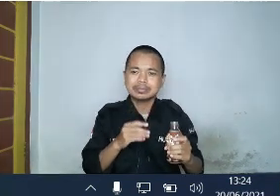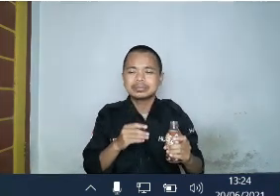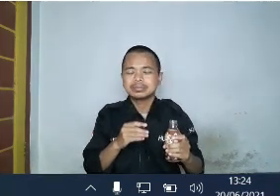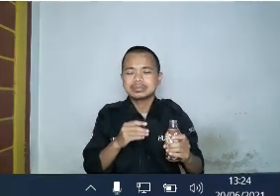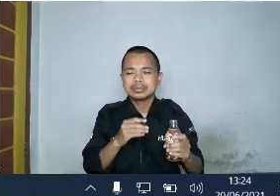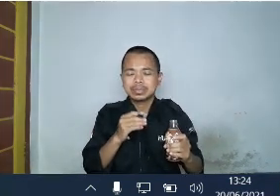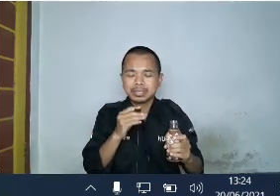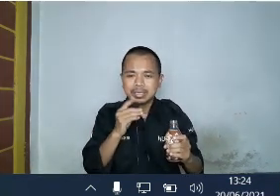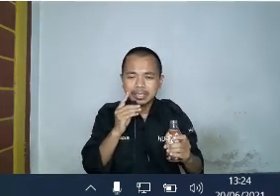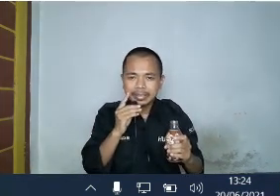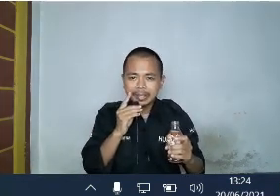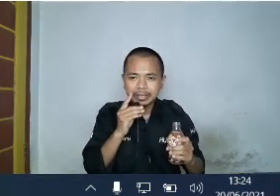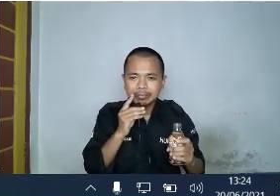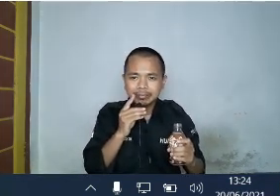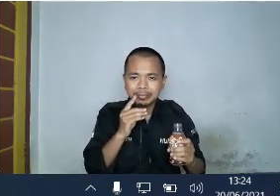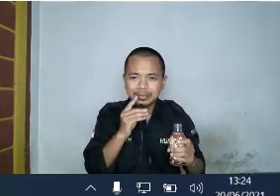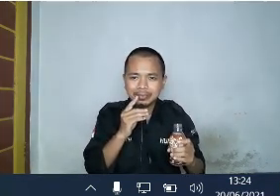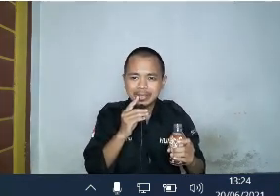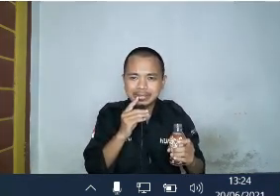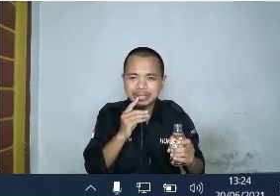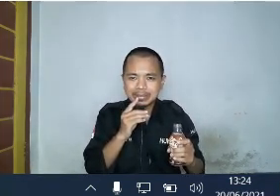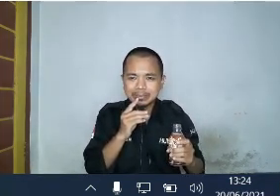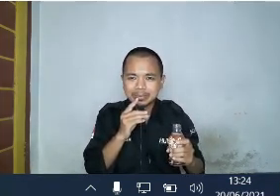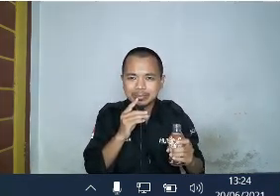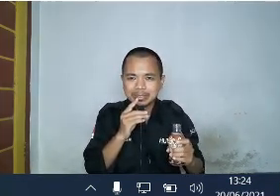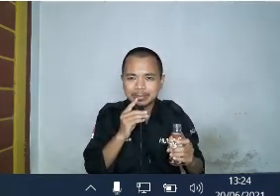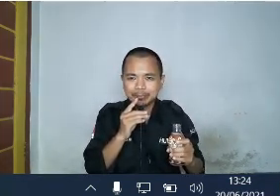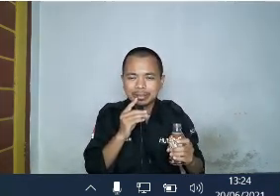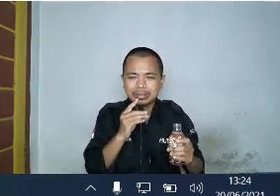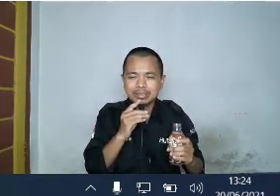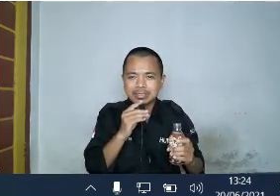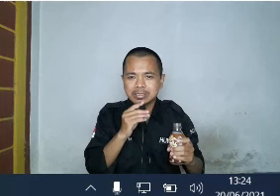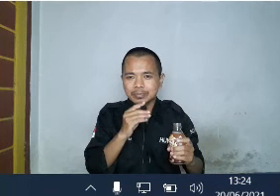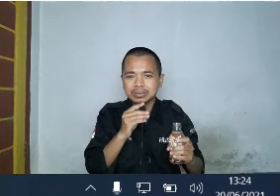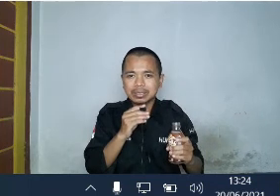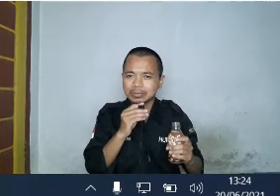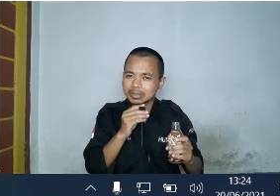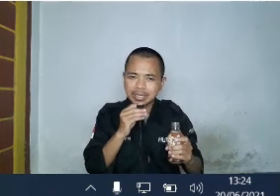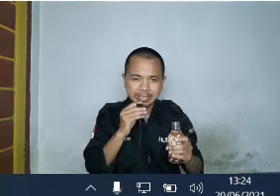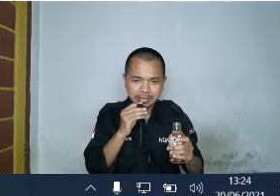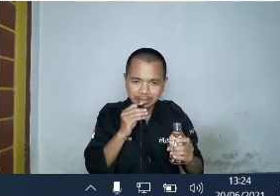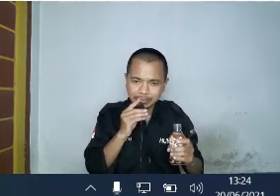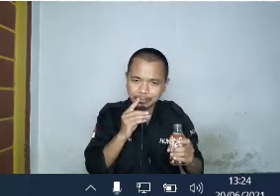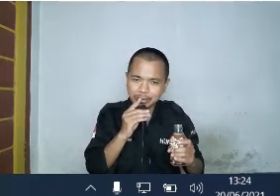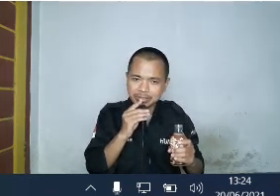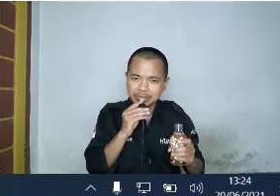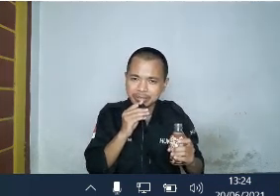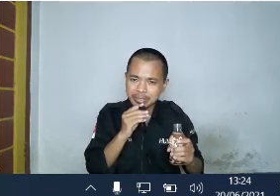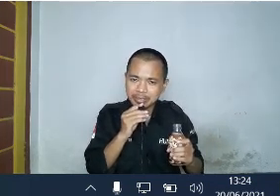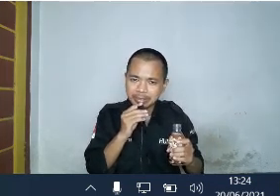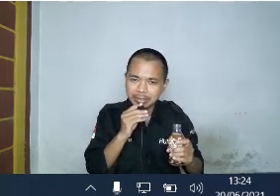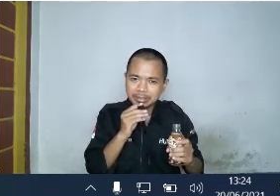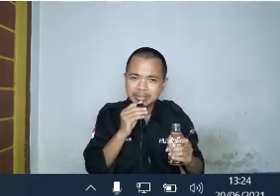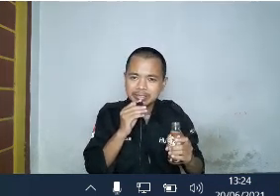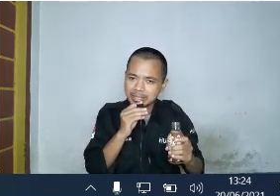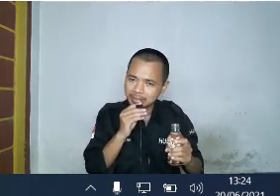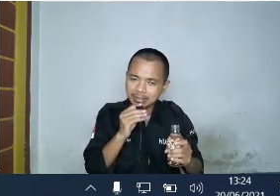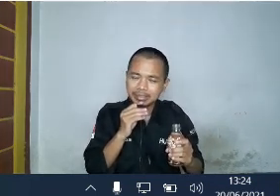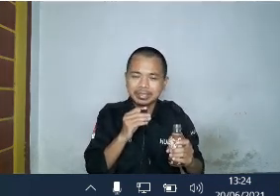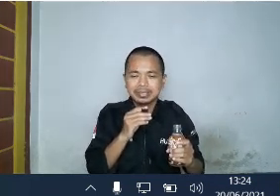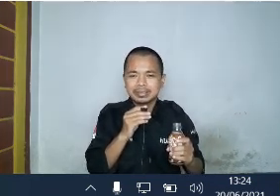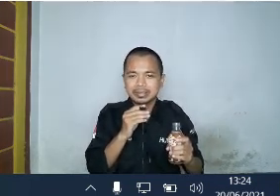subscribe karena informasi-informasi penting seputar UT akan saya post di